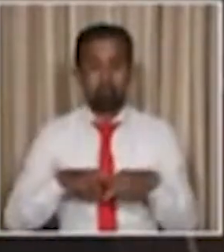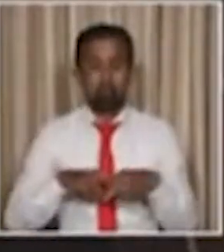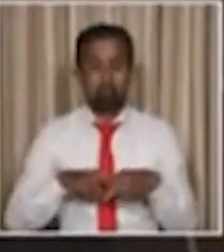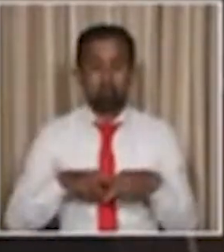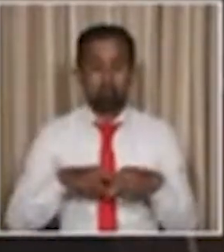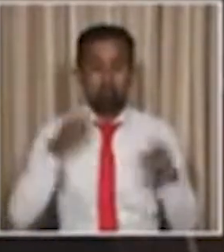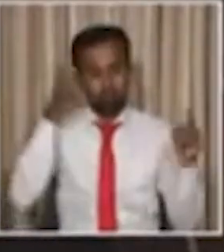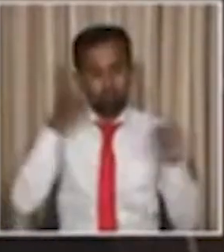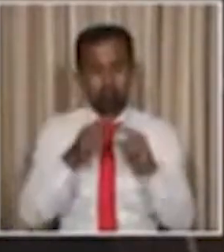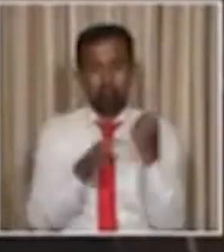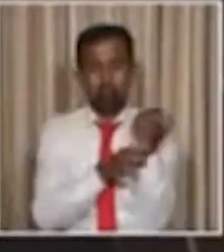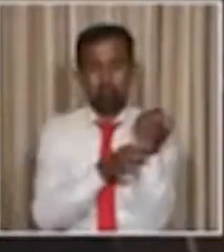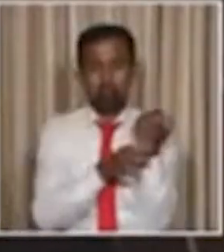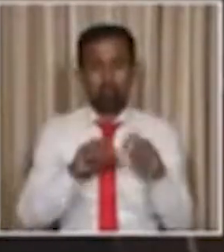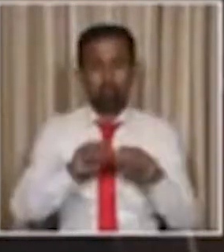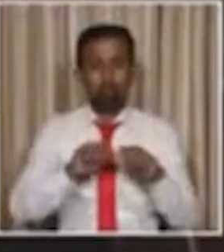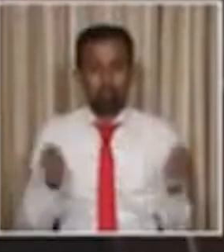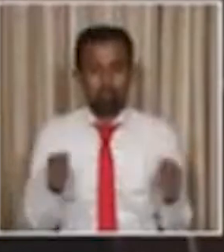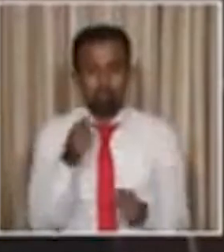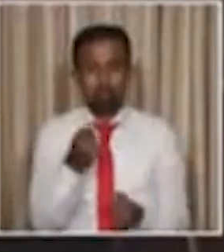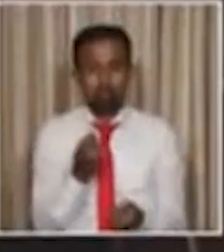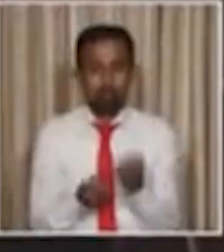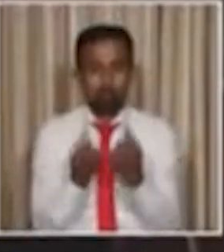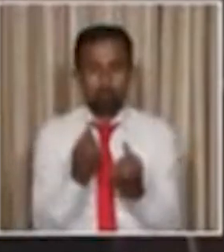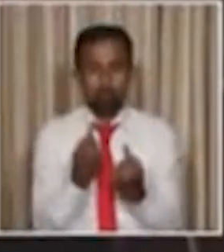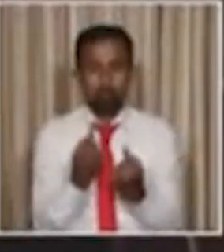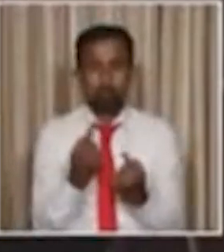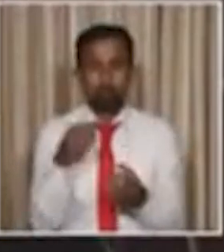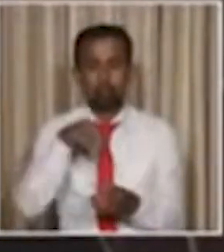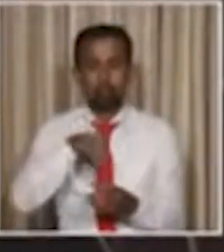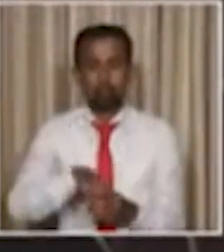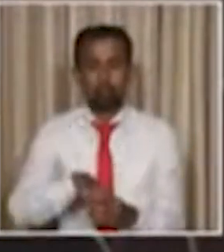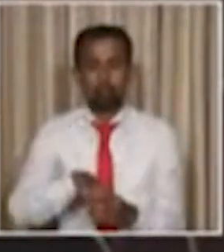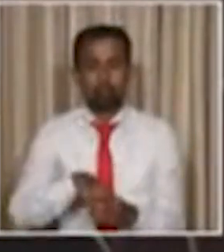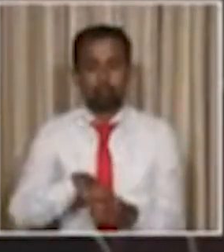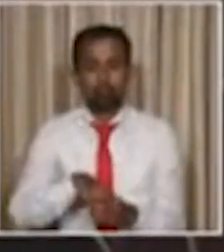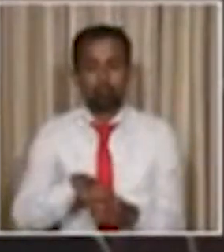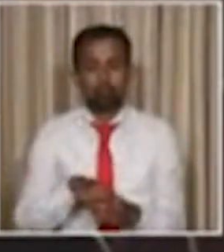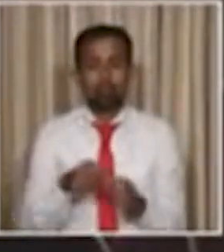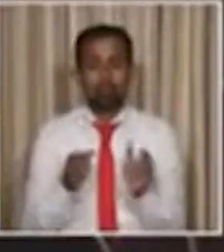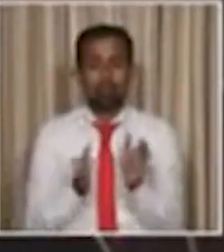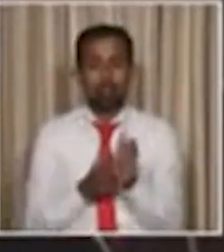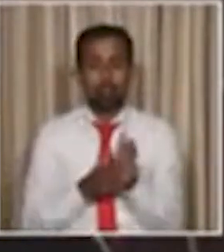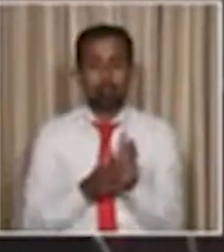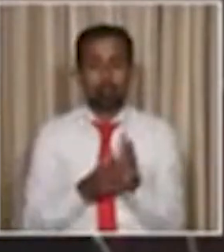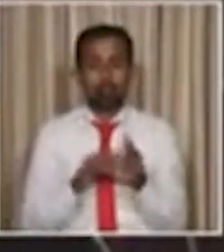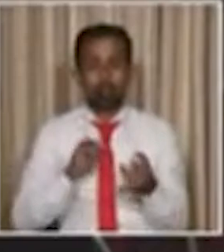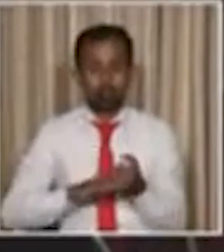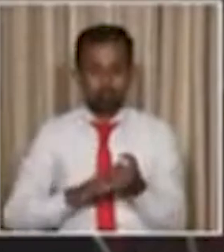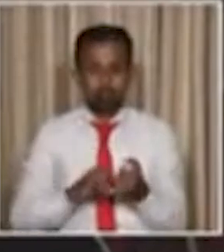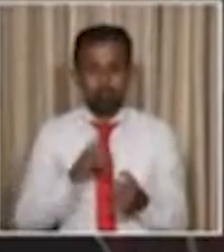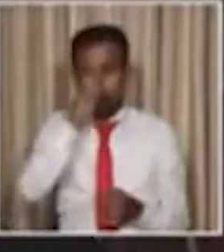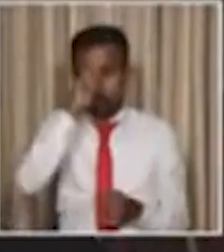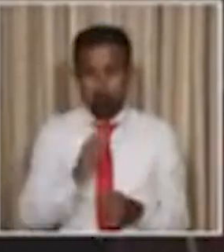මේ සම්බන්ධයෙන් වරප්‍රසාද්ද කඩ වුණාද කියලා පරීක්ෂා කරන්න පත් කරන මේ විශේෂ කාරක සභාවෙත් සුමන්දිරින්